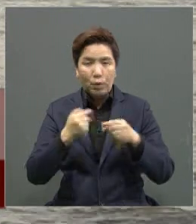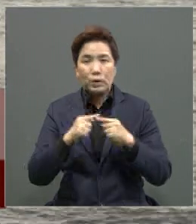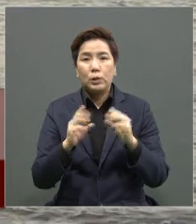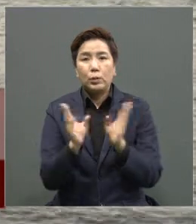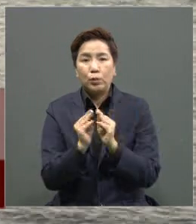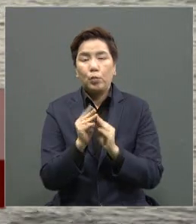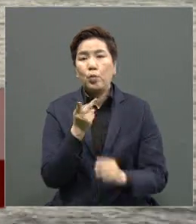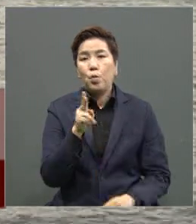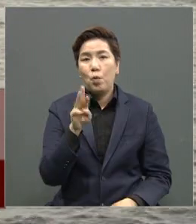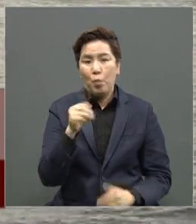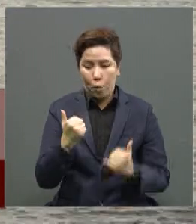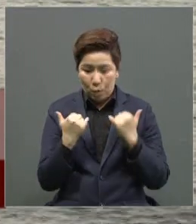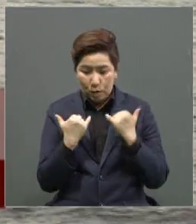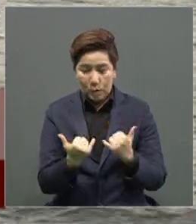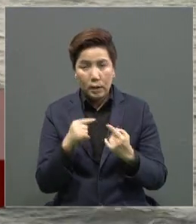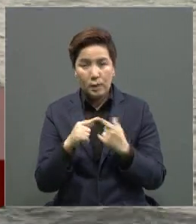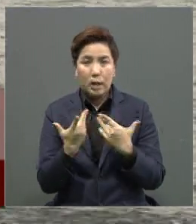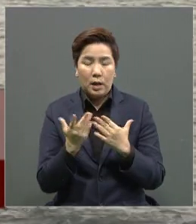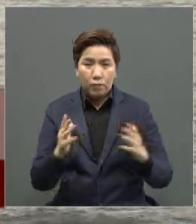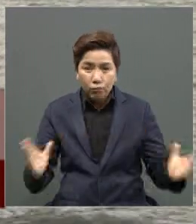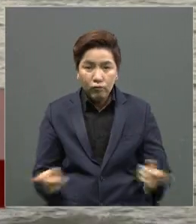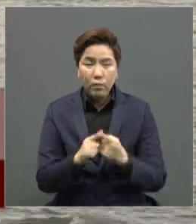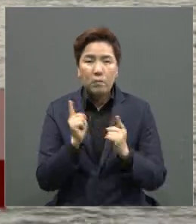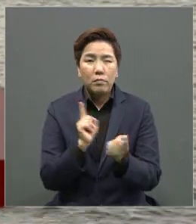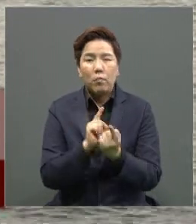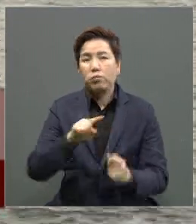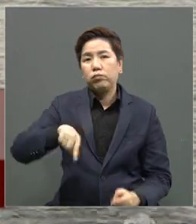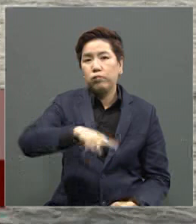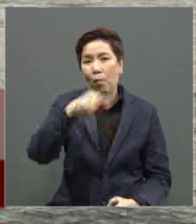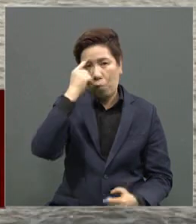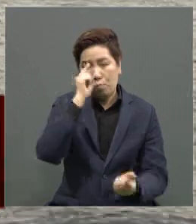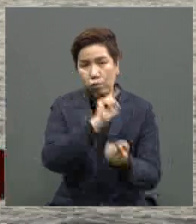ประชุมคณะรัฐมนตรีครั้งนี้ค่ะจะมีการผลักดันให้เป็นที่รู้จักอย่างแน่